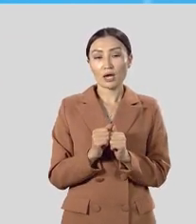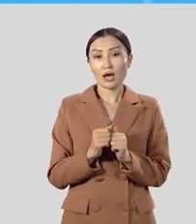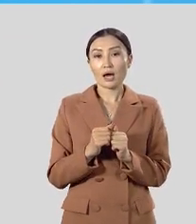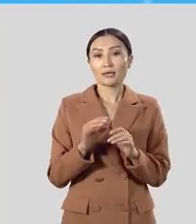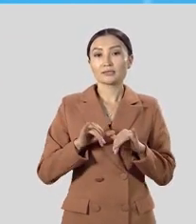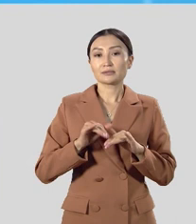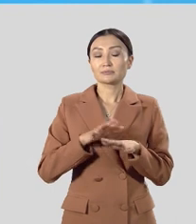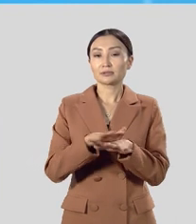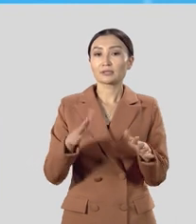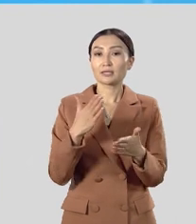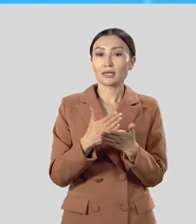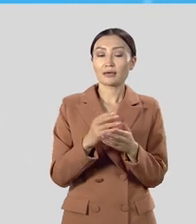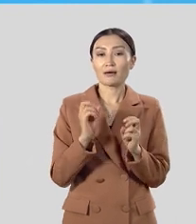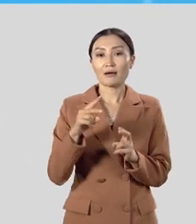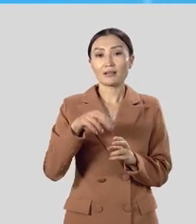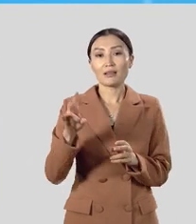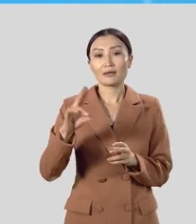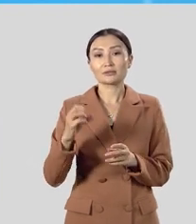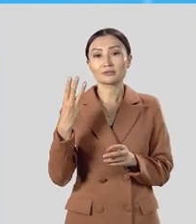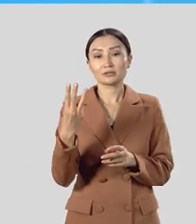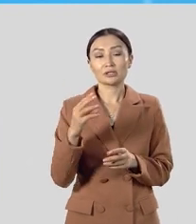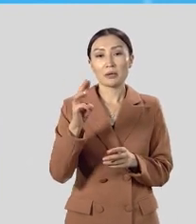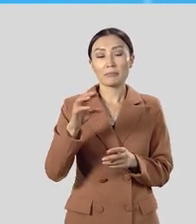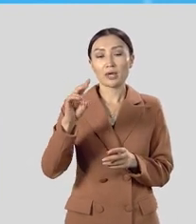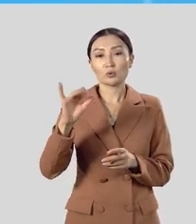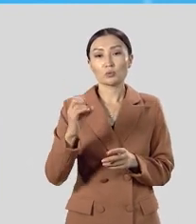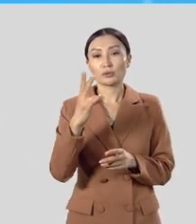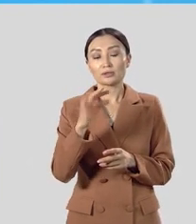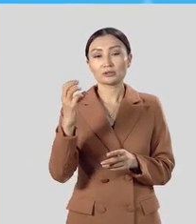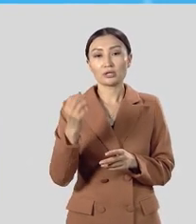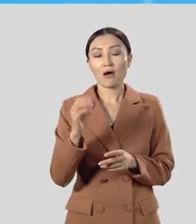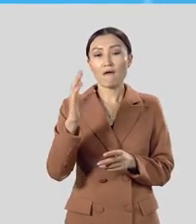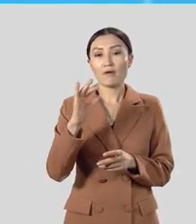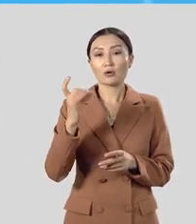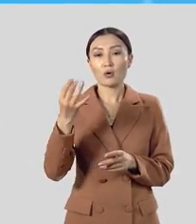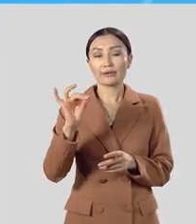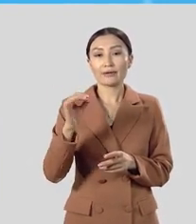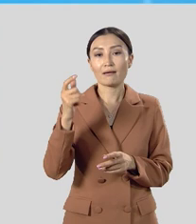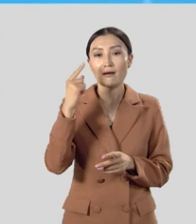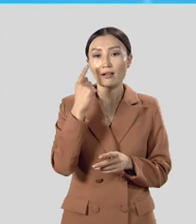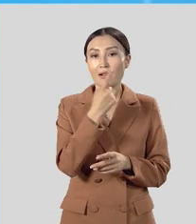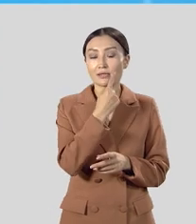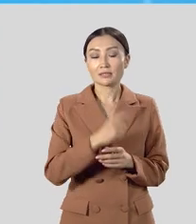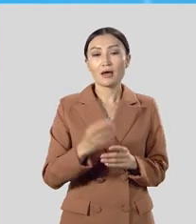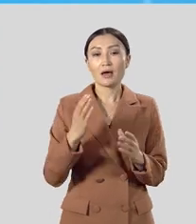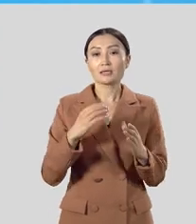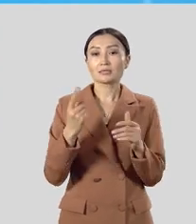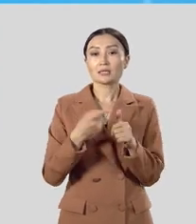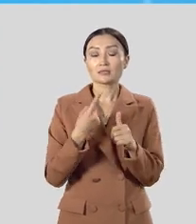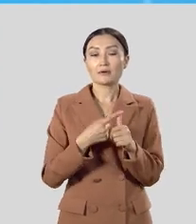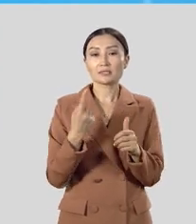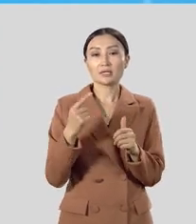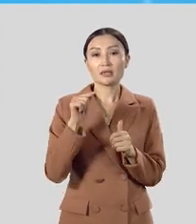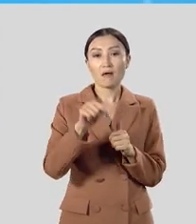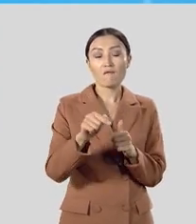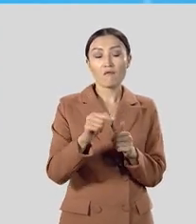Распространены такие растения, как ландыш, медуница, вороний глаз. Обычно растительное сообщество называют именем